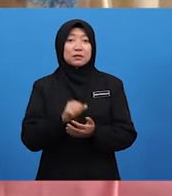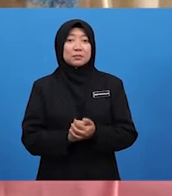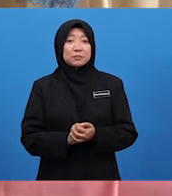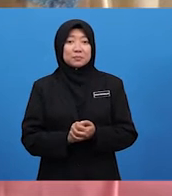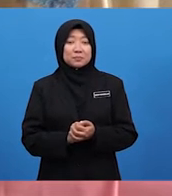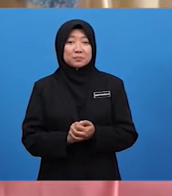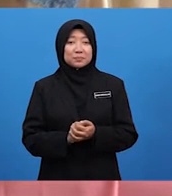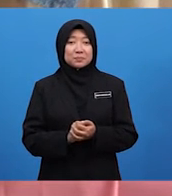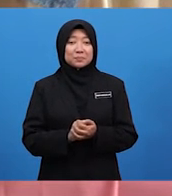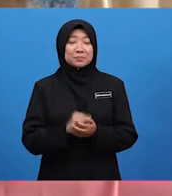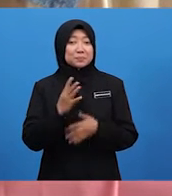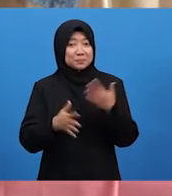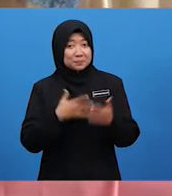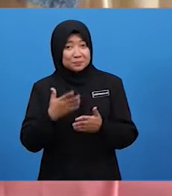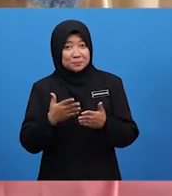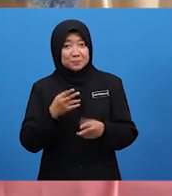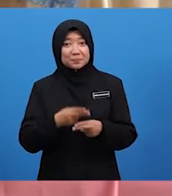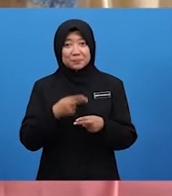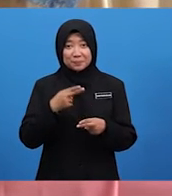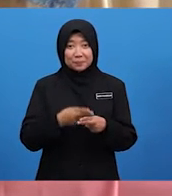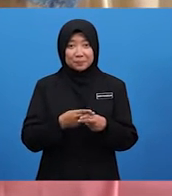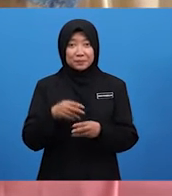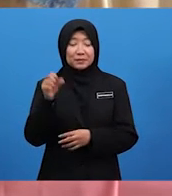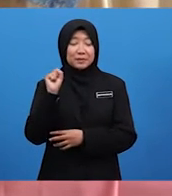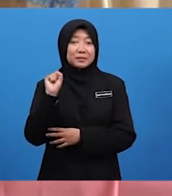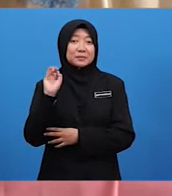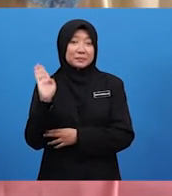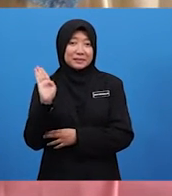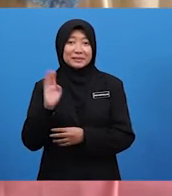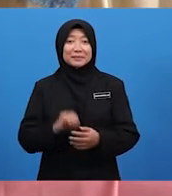Sakam. Isyarat nama saya ialah SB.